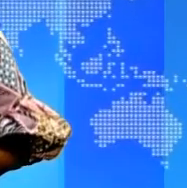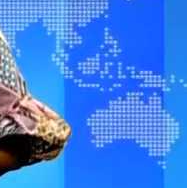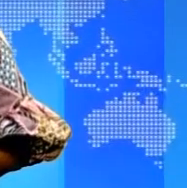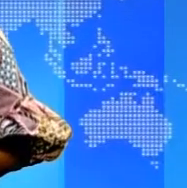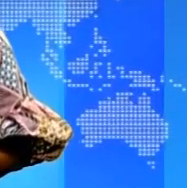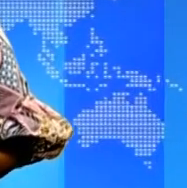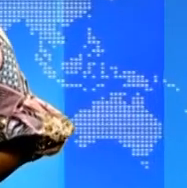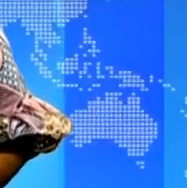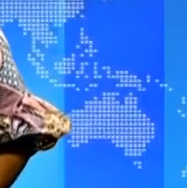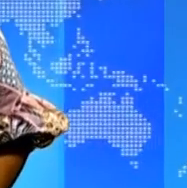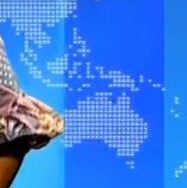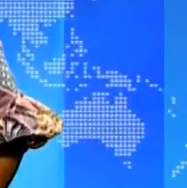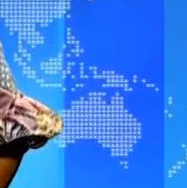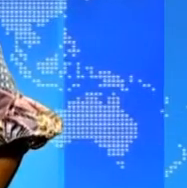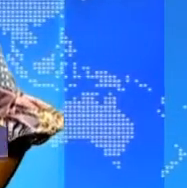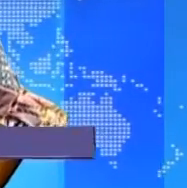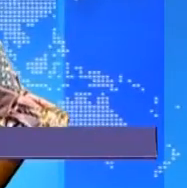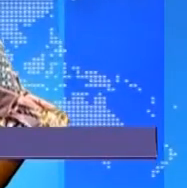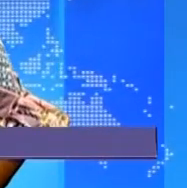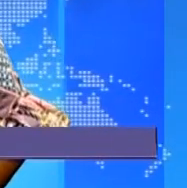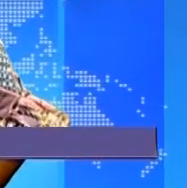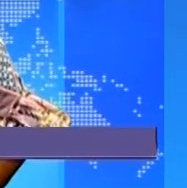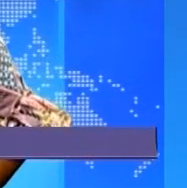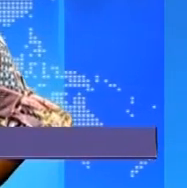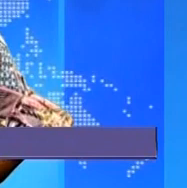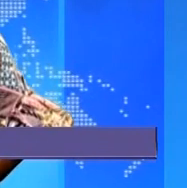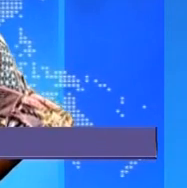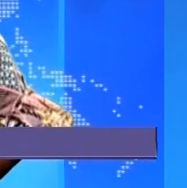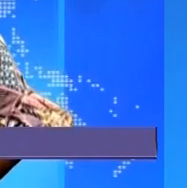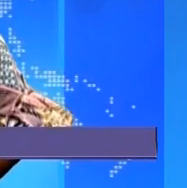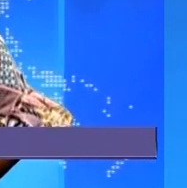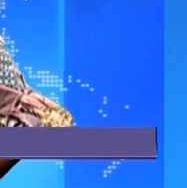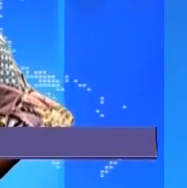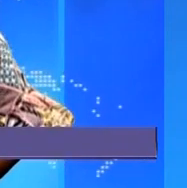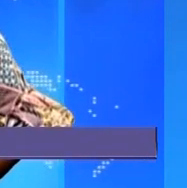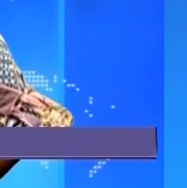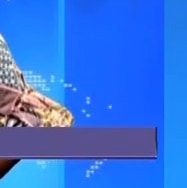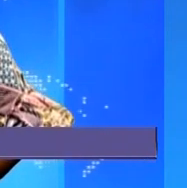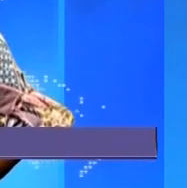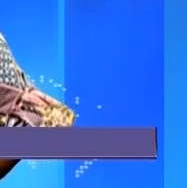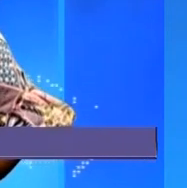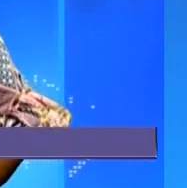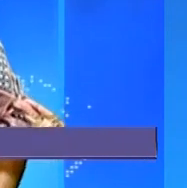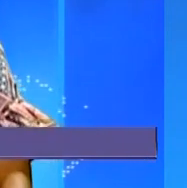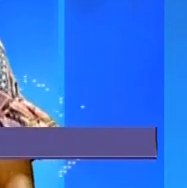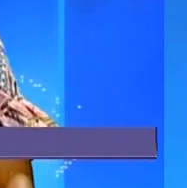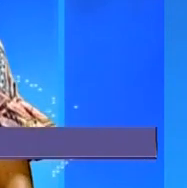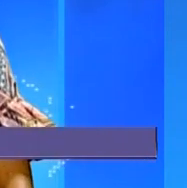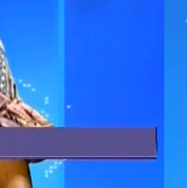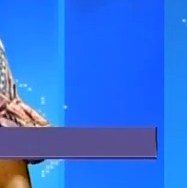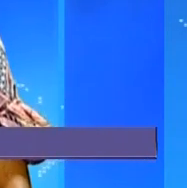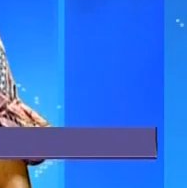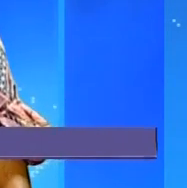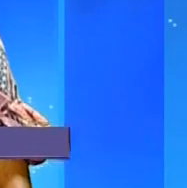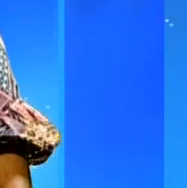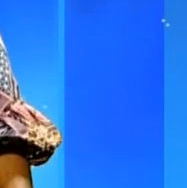19h à Kinshasa, c'est l'heure de votre journal sur nos antennes de la RTNC. Mesdames et messieurs, bonsoir. Voici le titre.